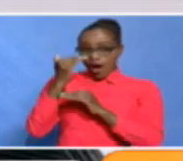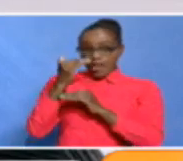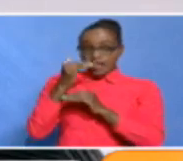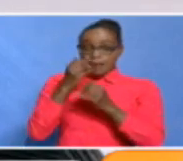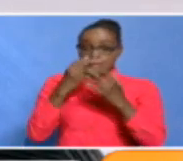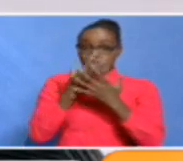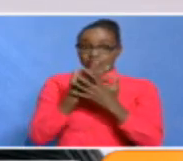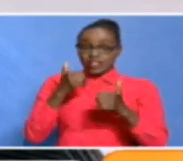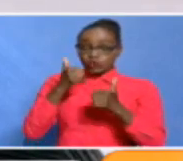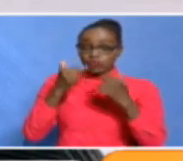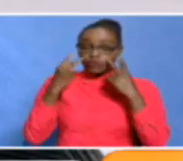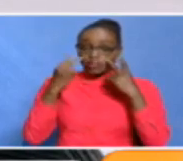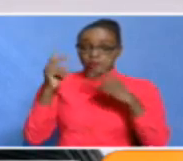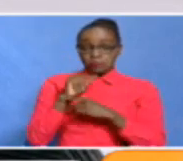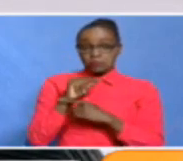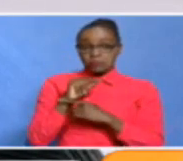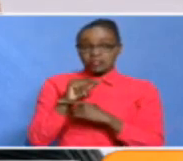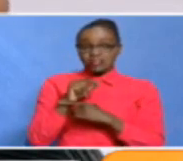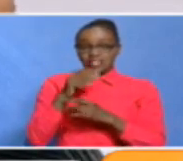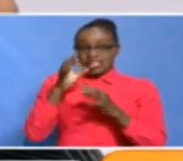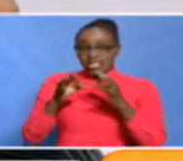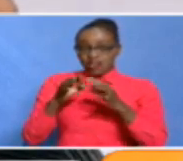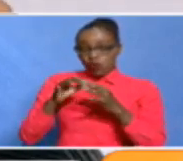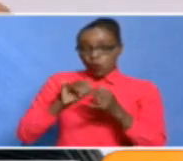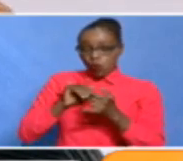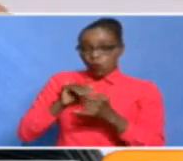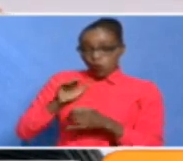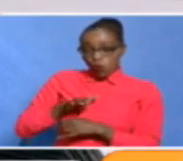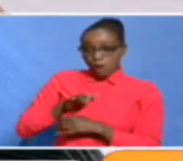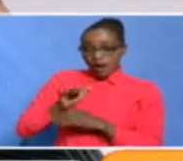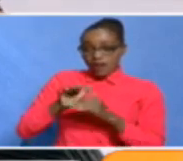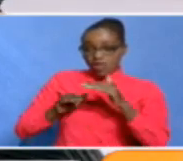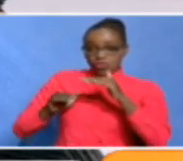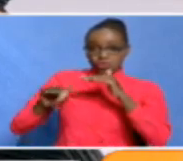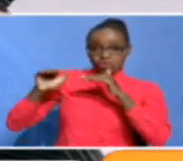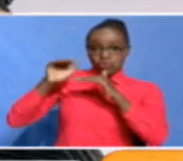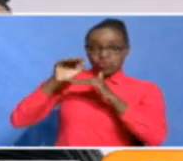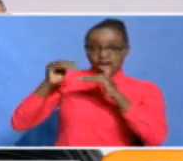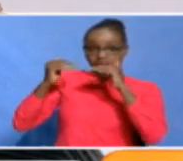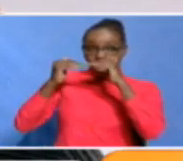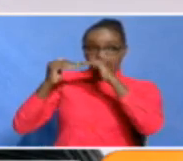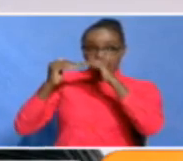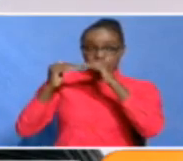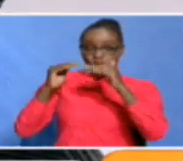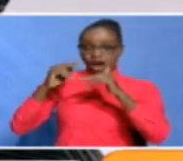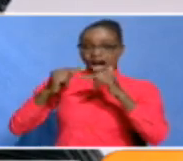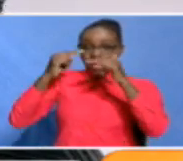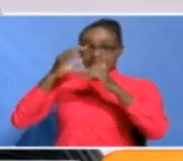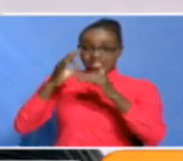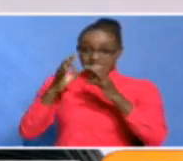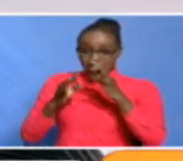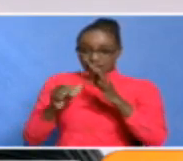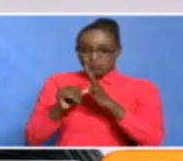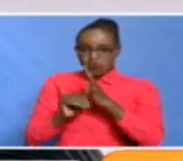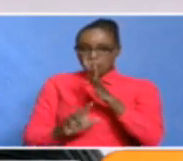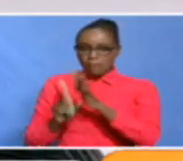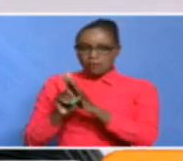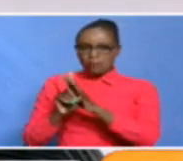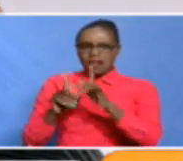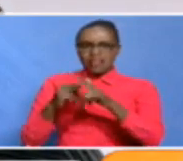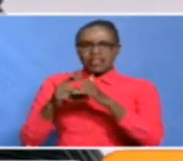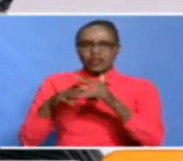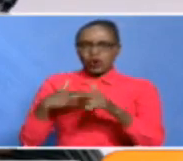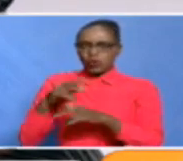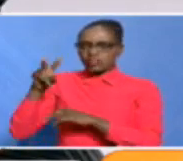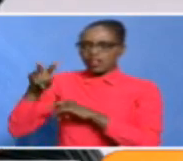mambo mengi tumeyaona, tutakuja kukuta kwamba ikiwa mwanamke amezidi kile kiwango cha elimu, wakati kidogo matatizo yakitokezea, huwa anakuwa na